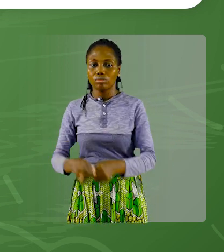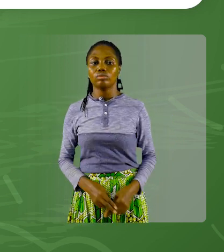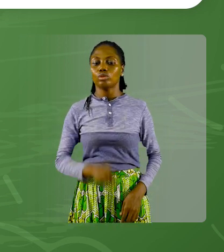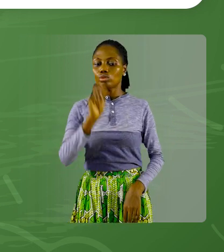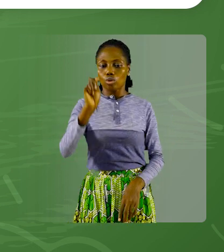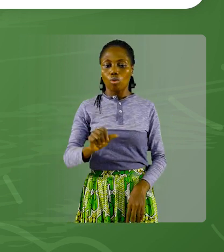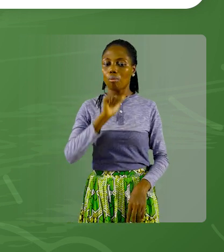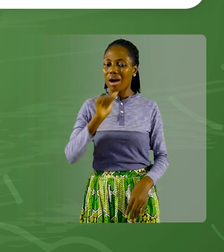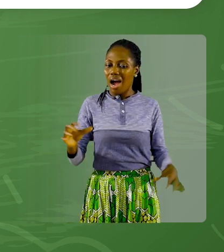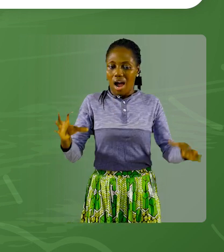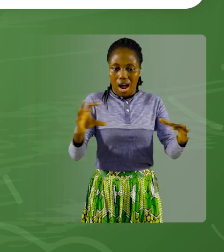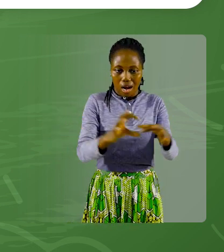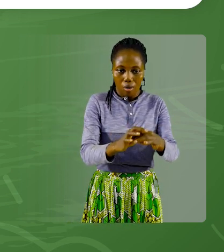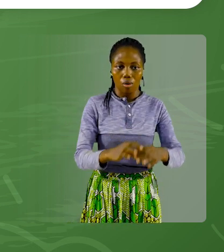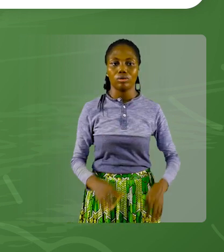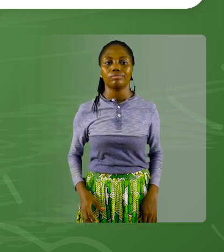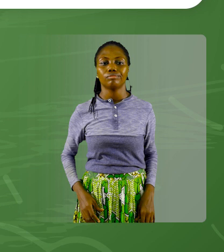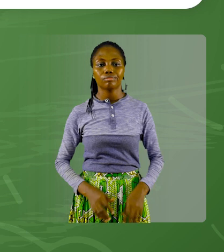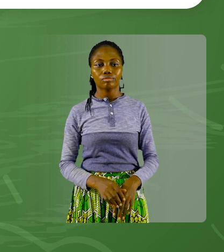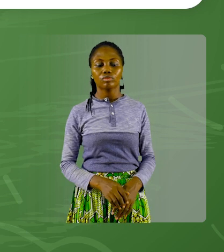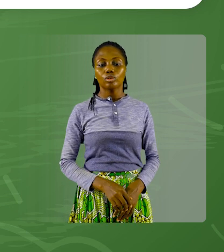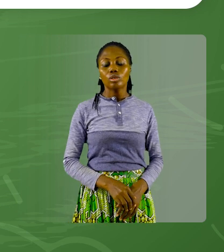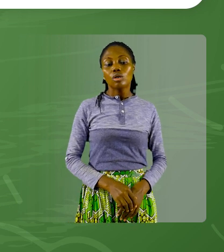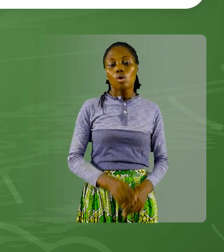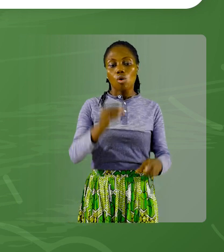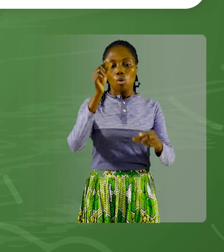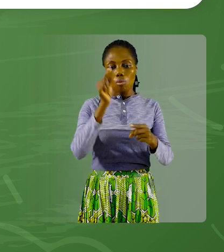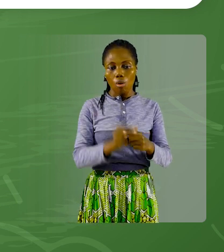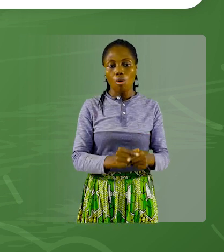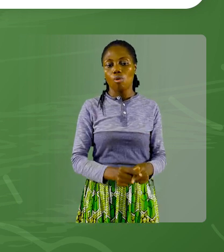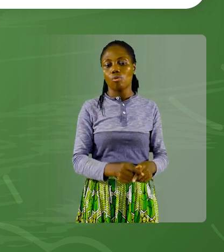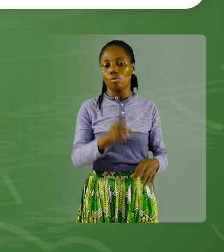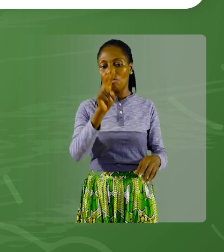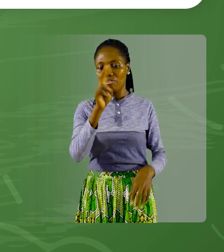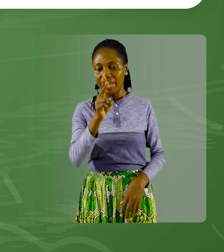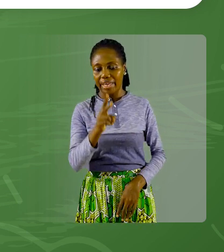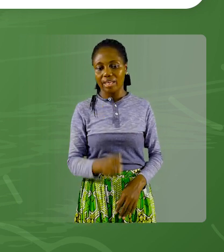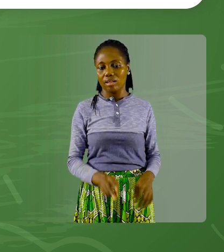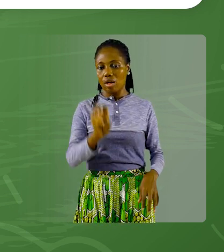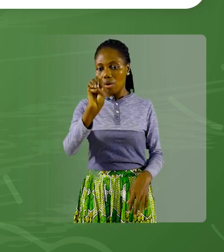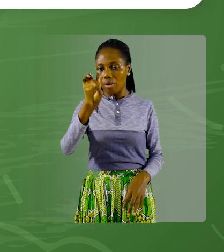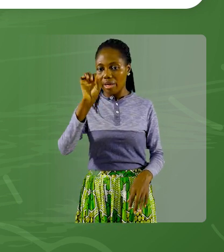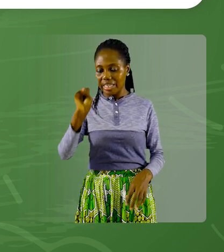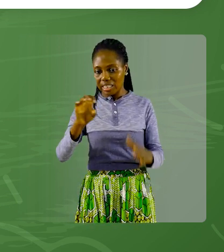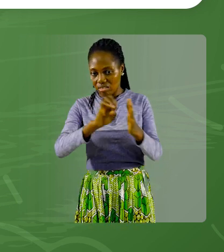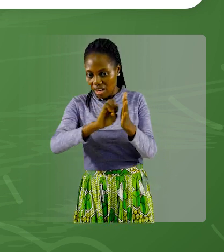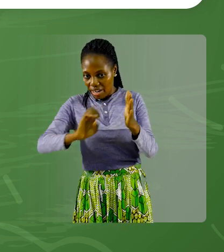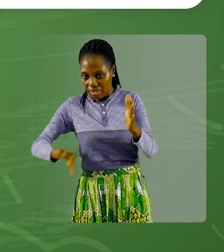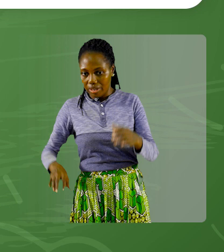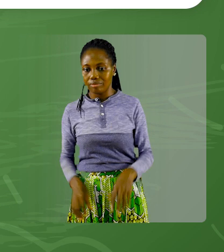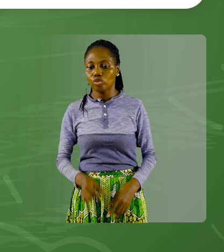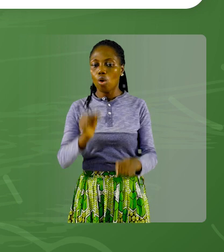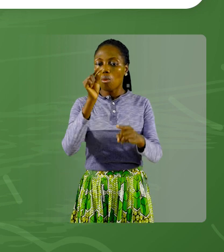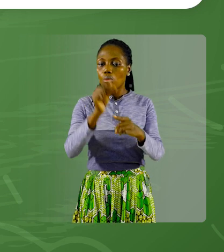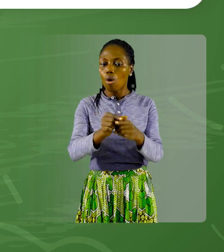portent des tenues vert bouteille. Il n'y a donc pas d'accord. Voilà comment s'écrit vert